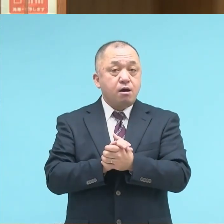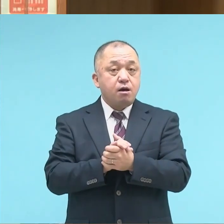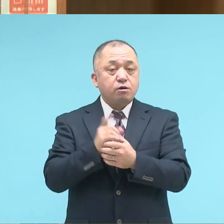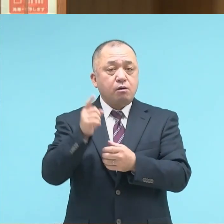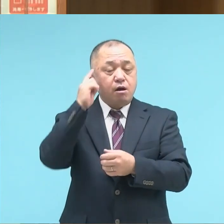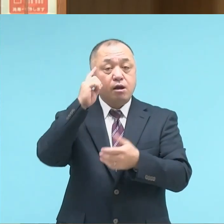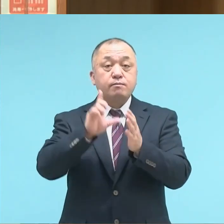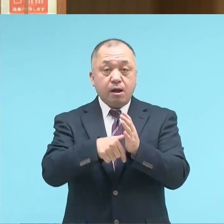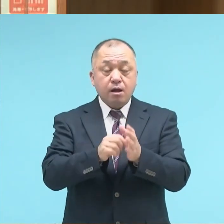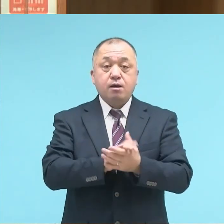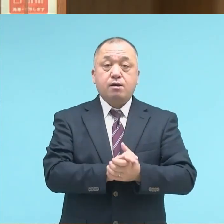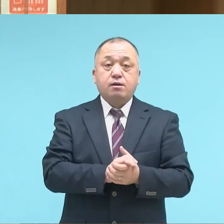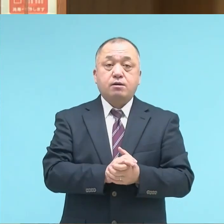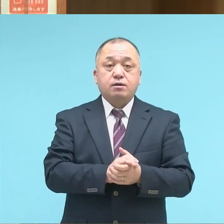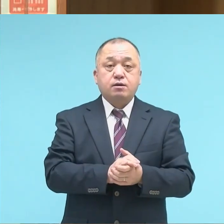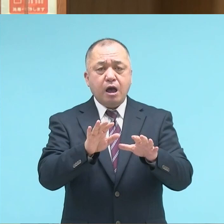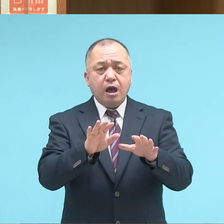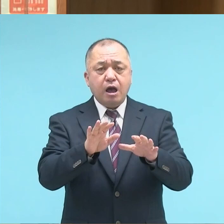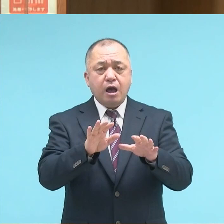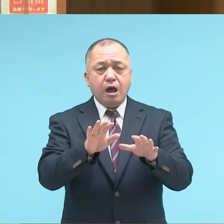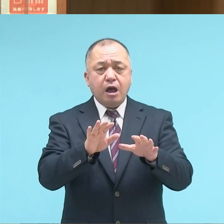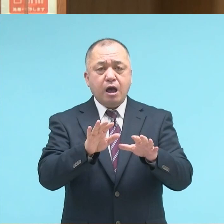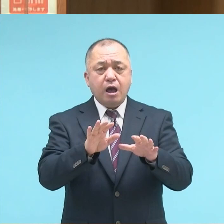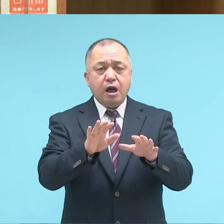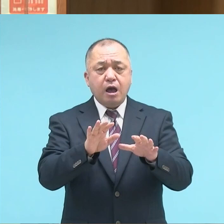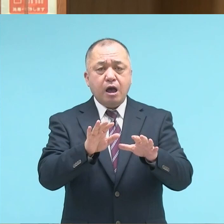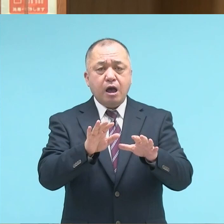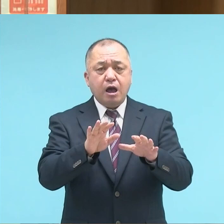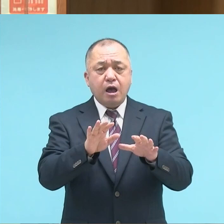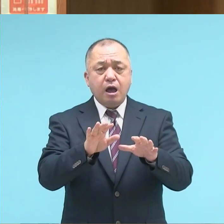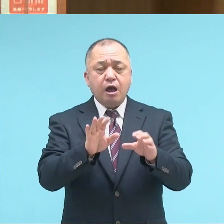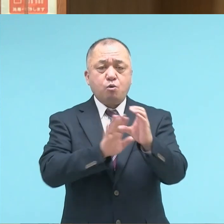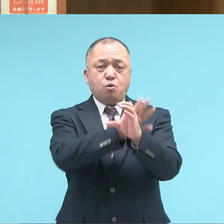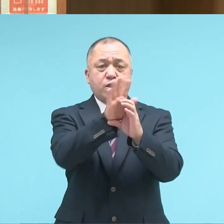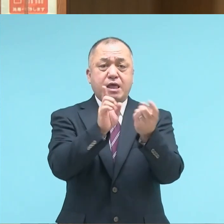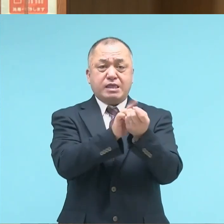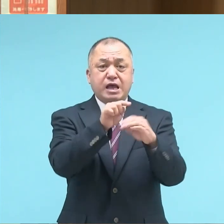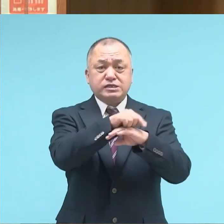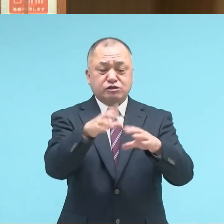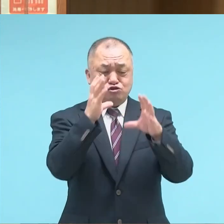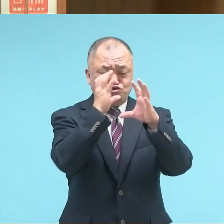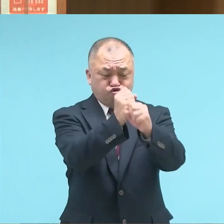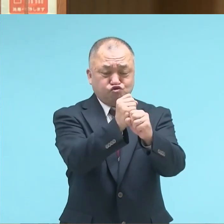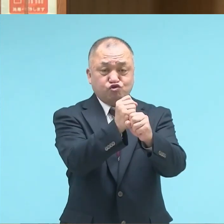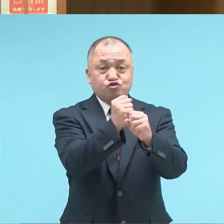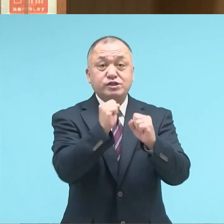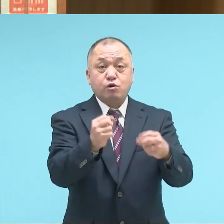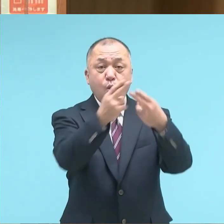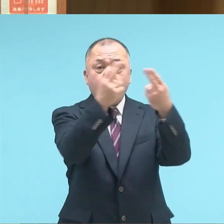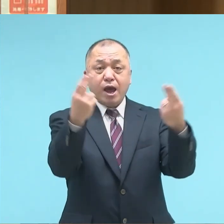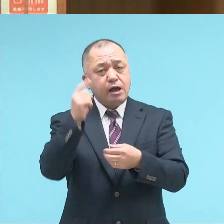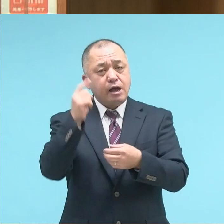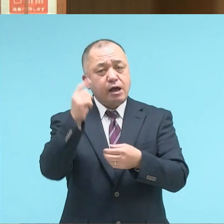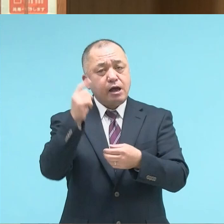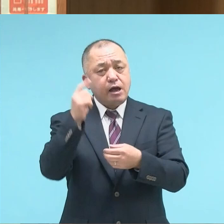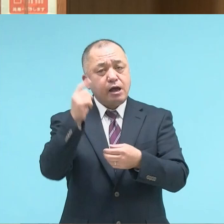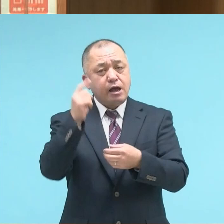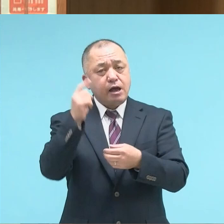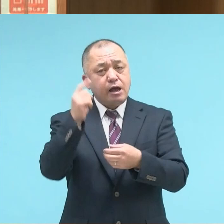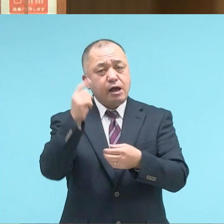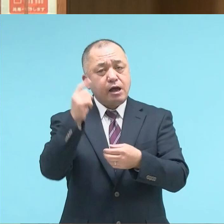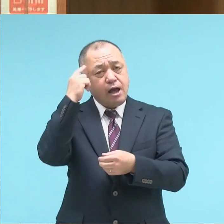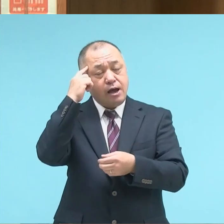というと、状況を鑑みれば、まさに今現下コロナ対策全集中でやられている国会の時期ですから、何かこう思うところがある